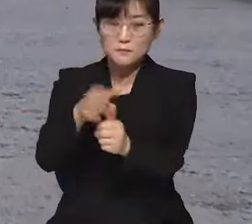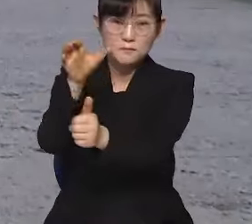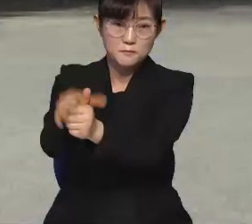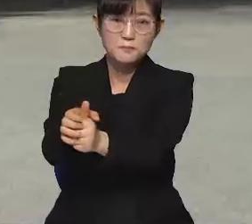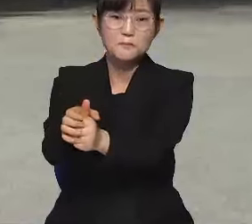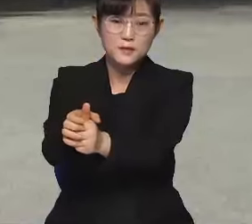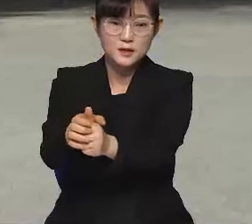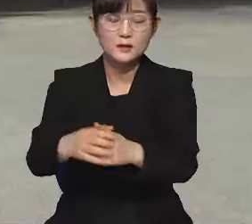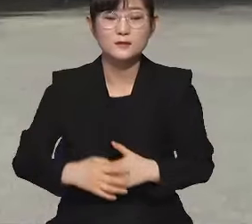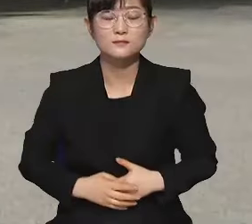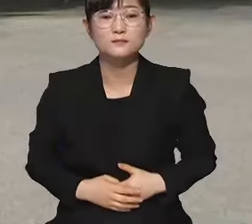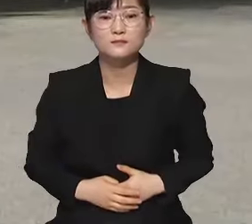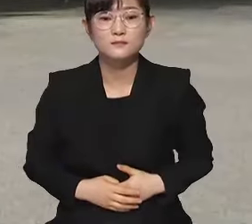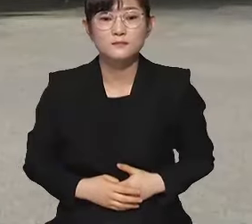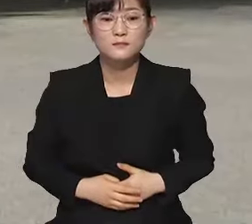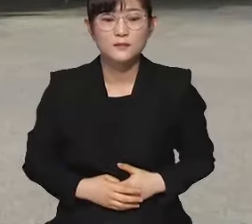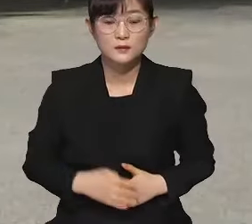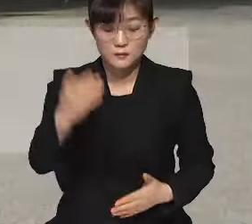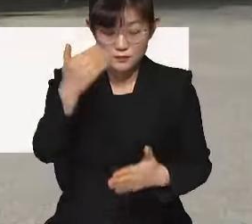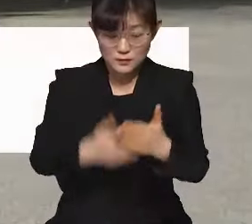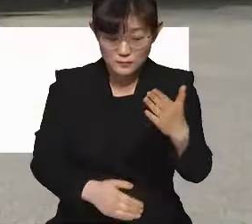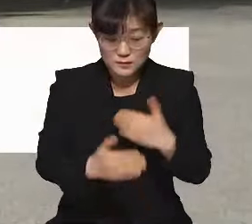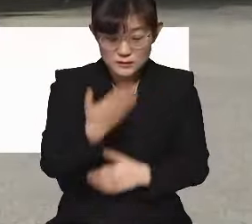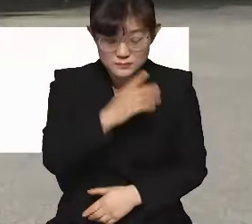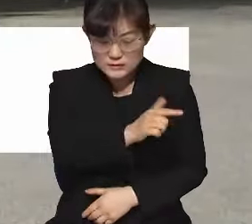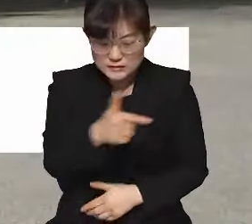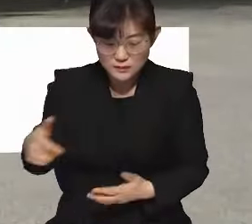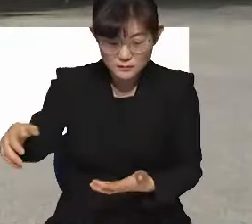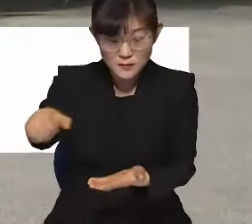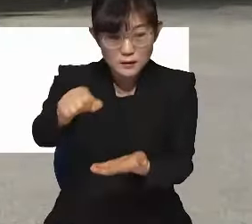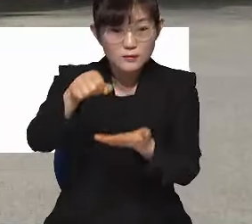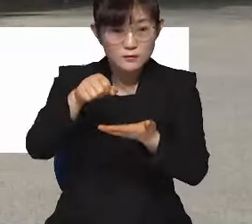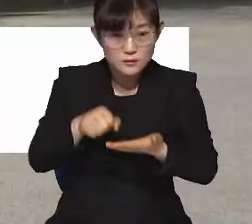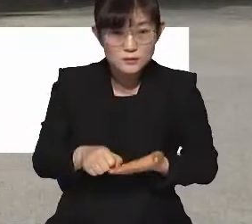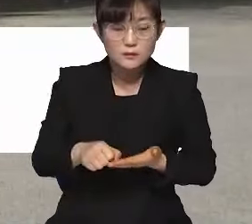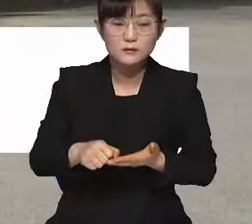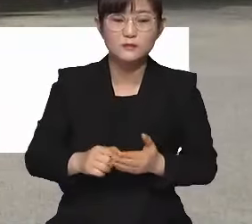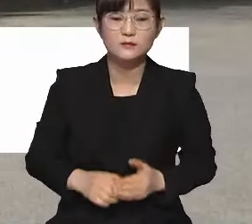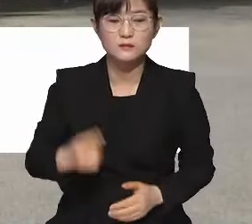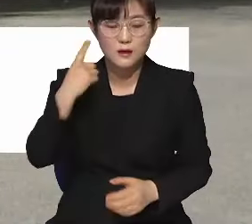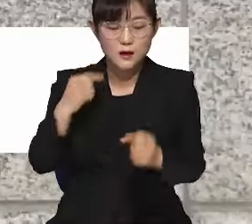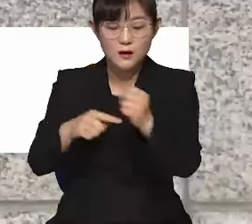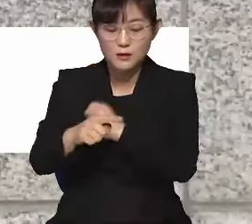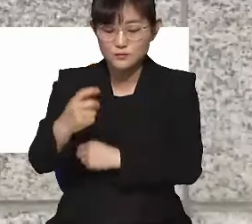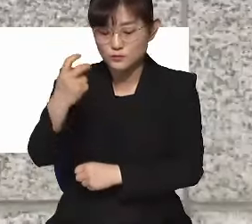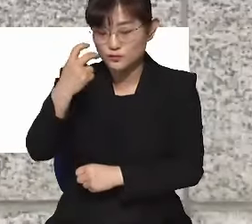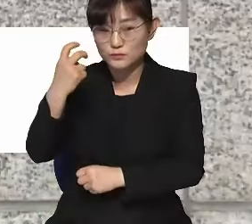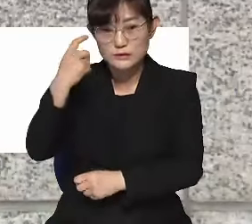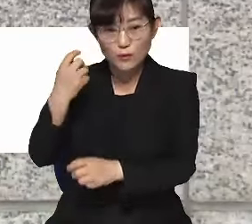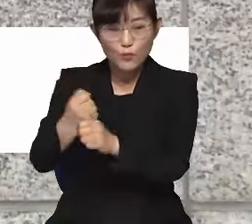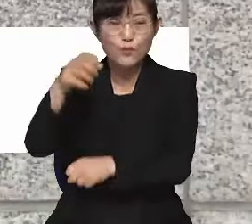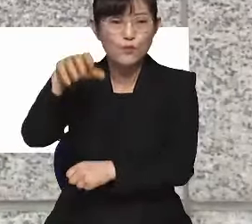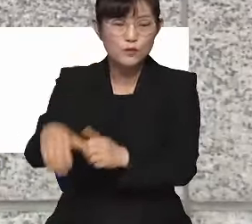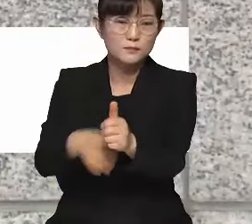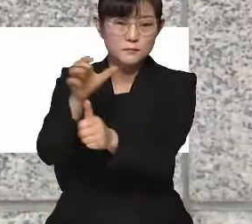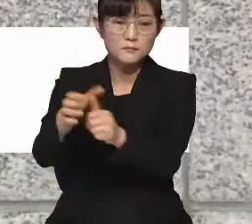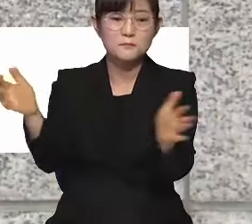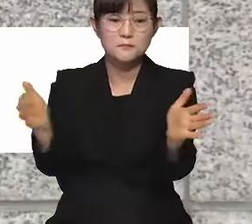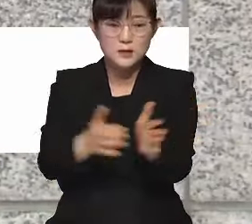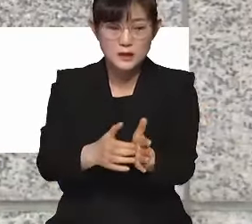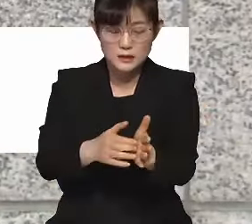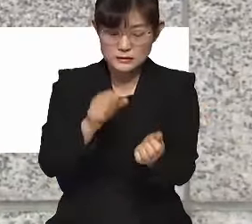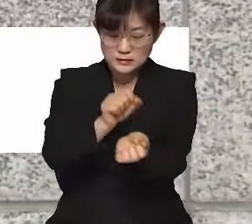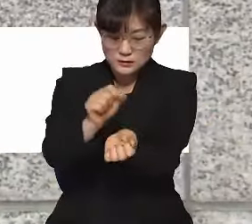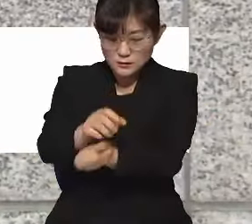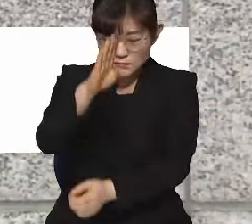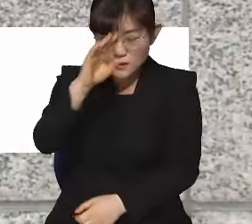상태입니다. 잔류 음식물은 회수해서 국립과학수사연구원에 약동물 감정 의뢰를 해놓은 상태고요.